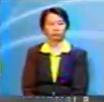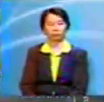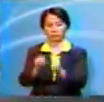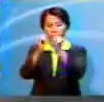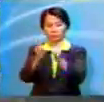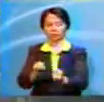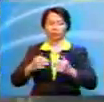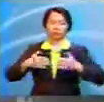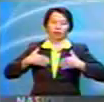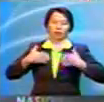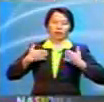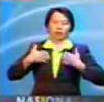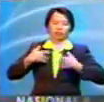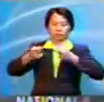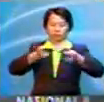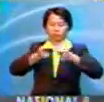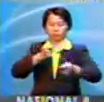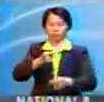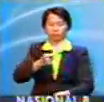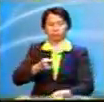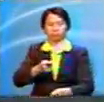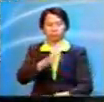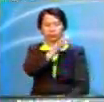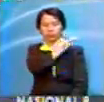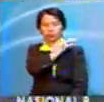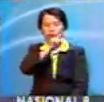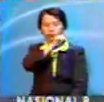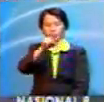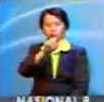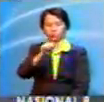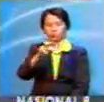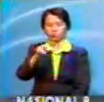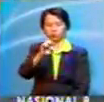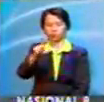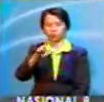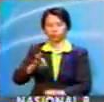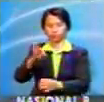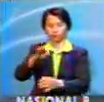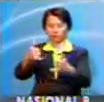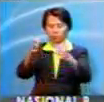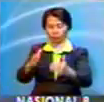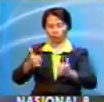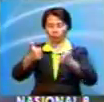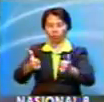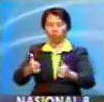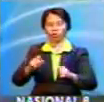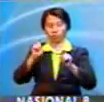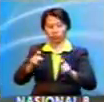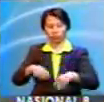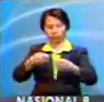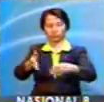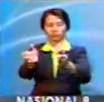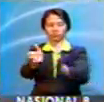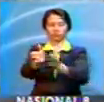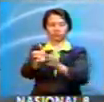Individu paling gembira pastinya pengendali Tok Gajah Zainal Abidin Hassan. Semangat juang anak-anak buahnya wajar diberi